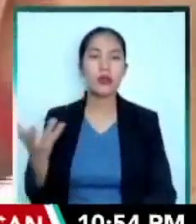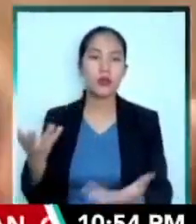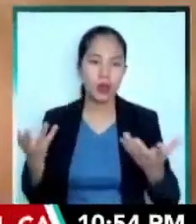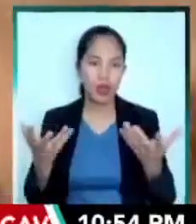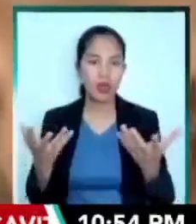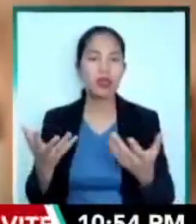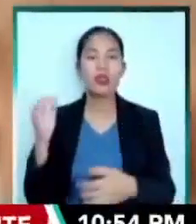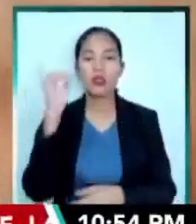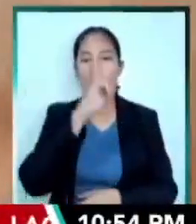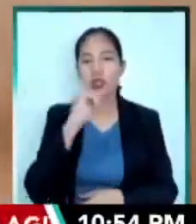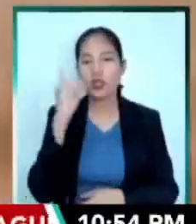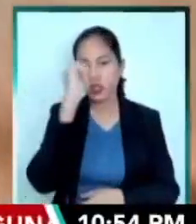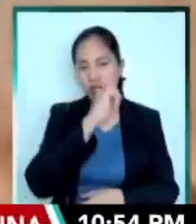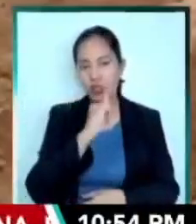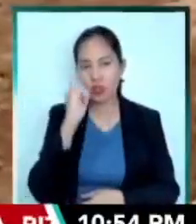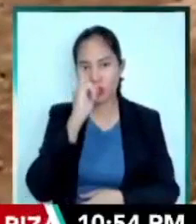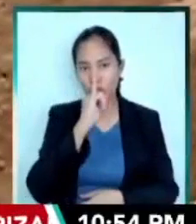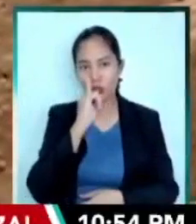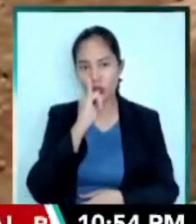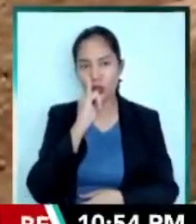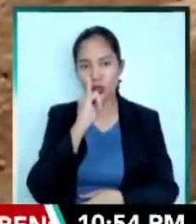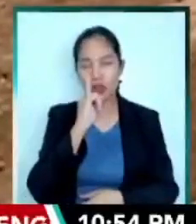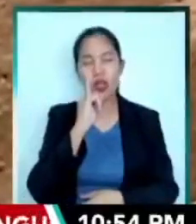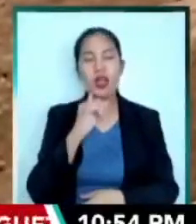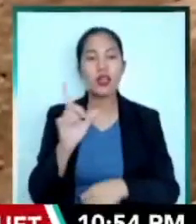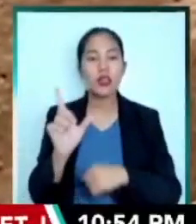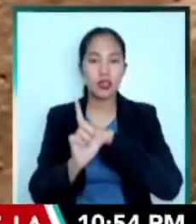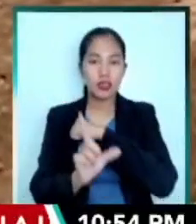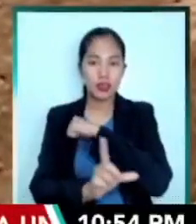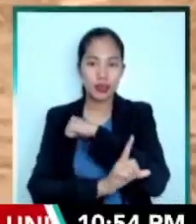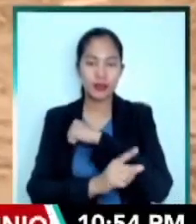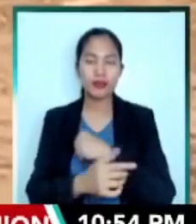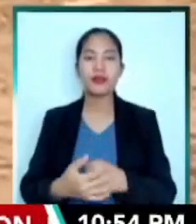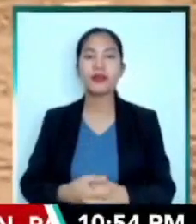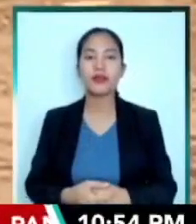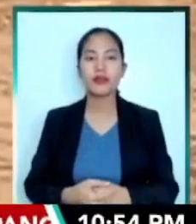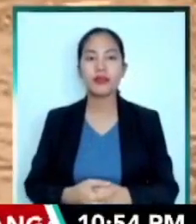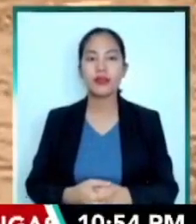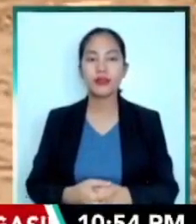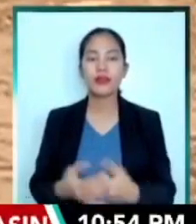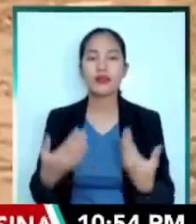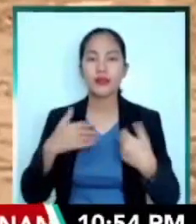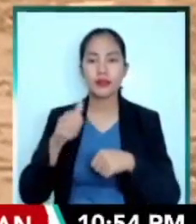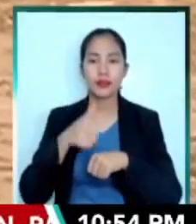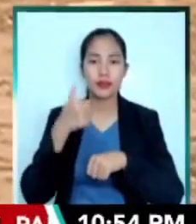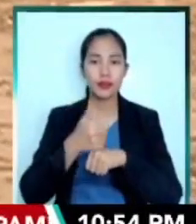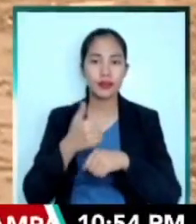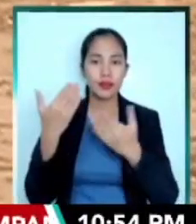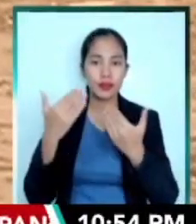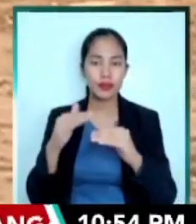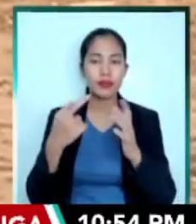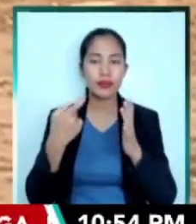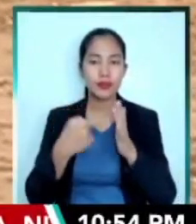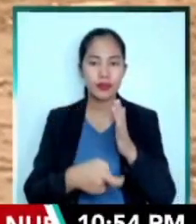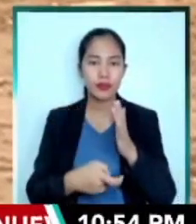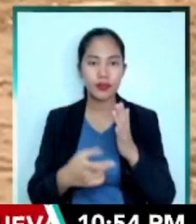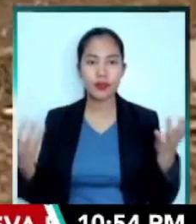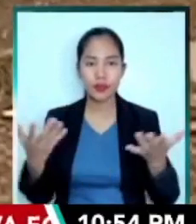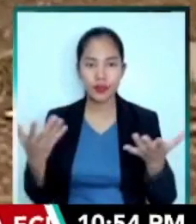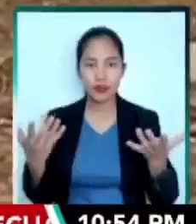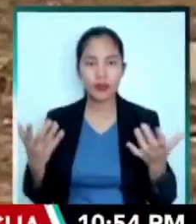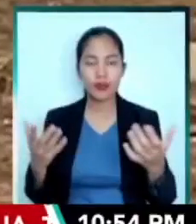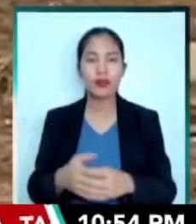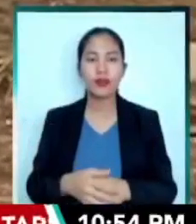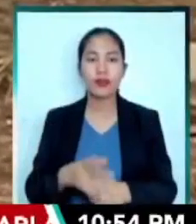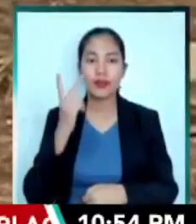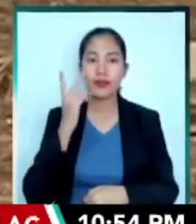at Pototan, Leyte. Nauna nang nagpatupad ng price freeze sa Katiil, Davao Oriental